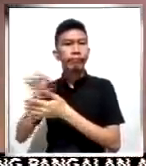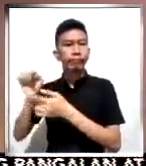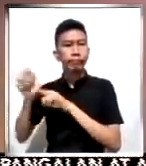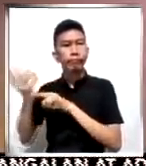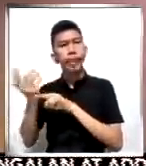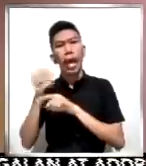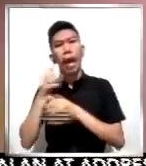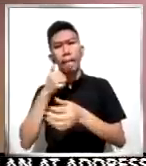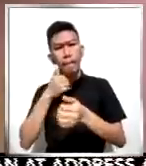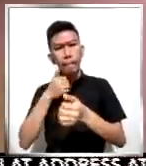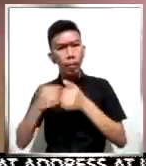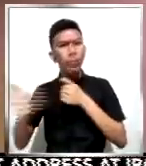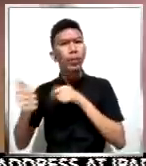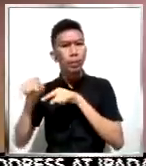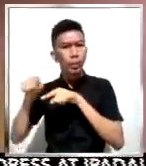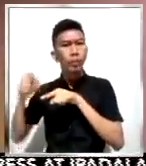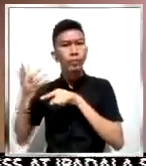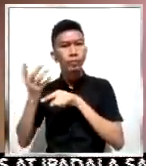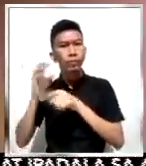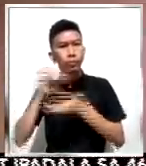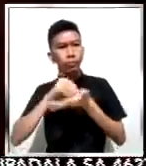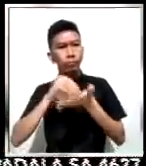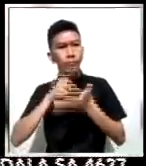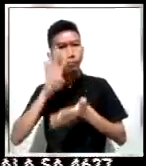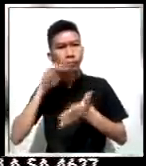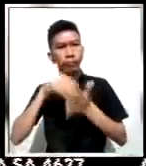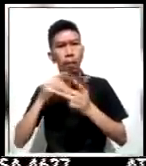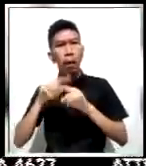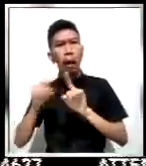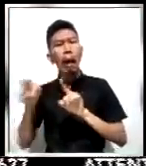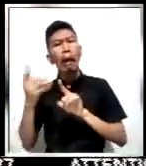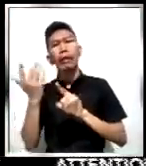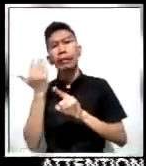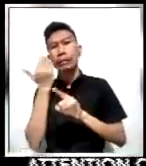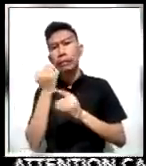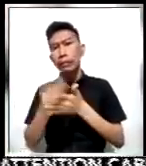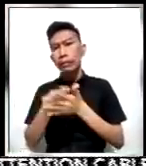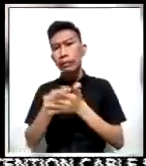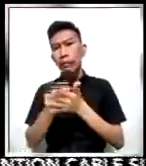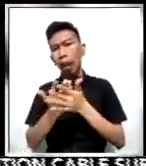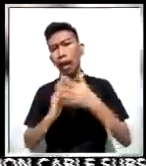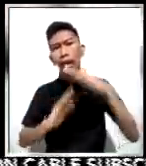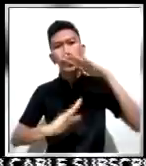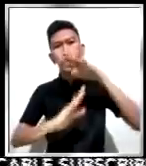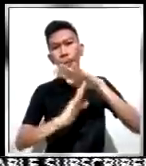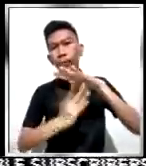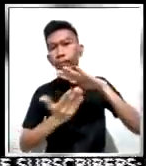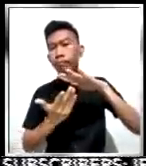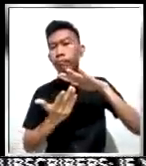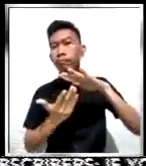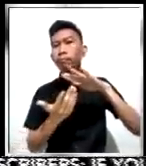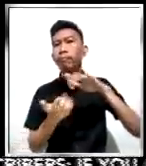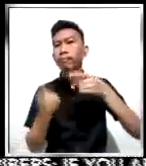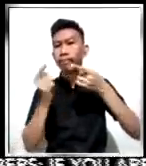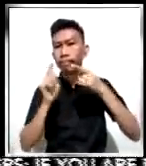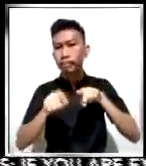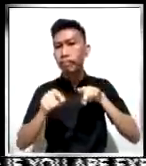siyang mabayaran ito sa takdang petsa. Nung due date ko na, is sabi ko, pwede ko